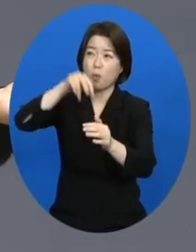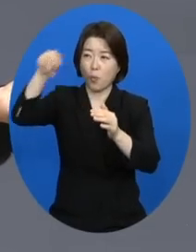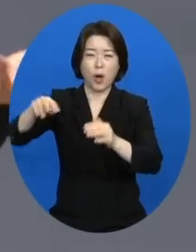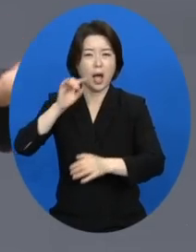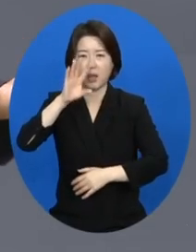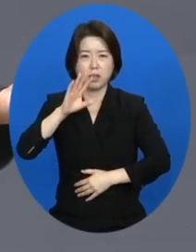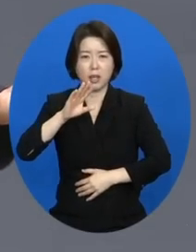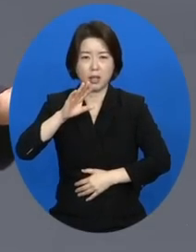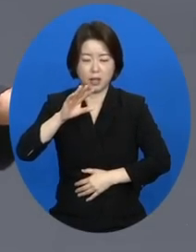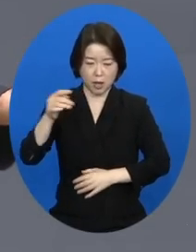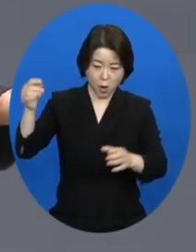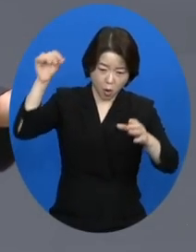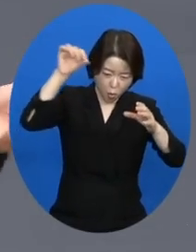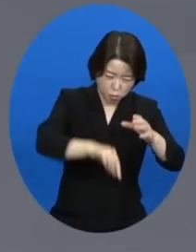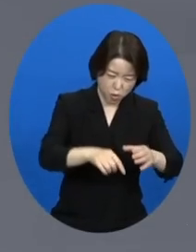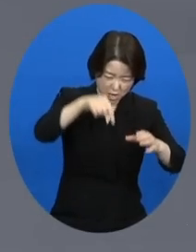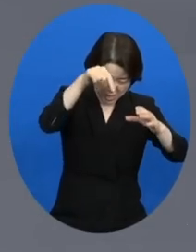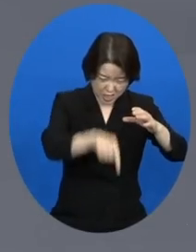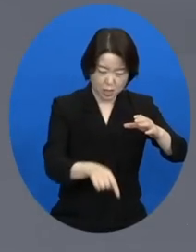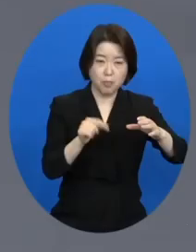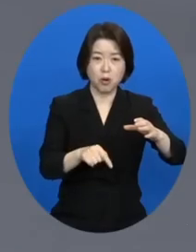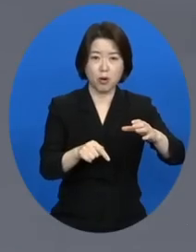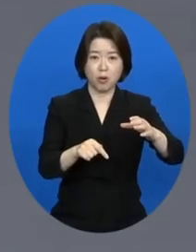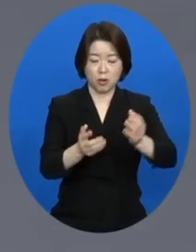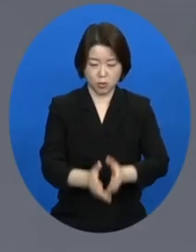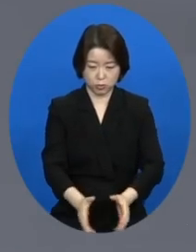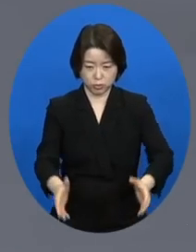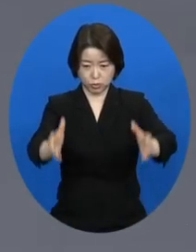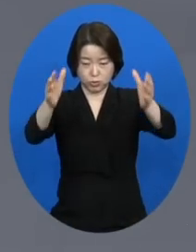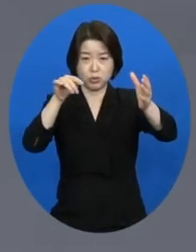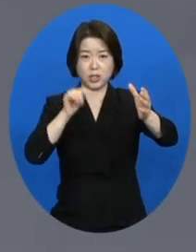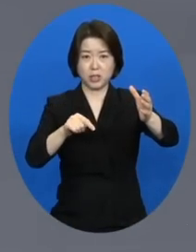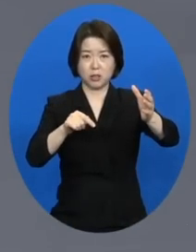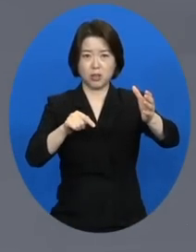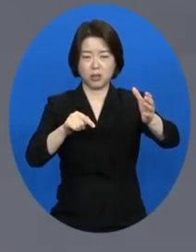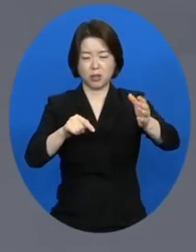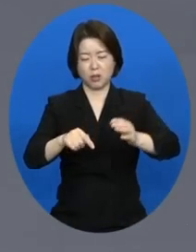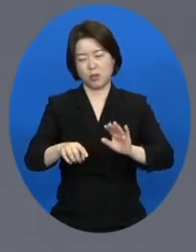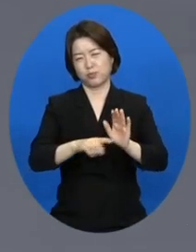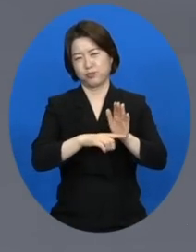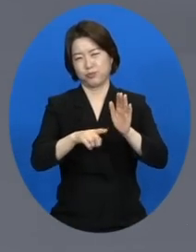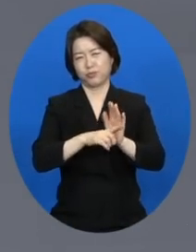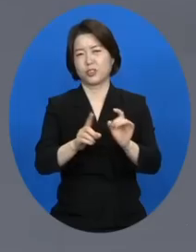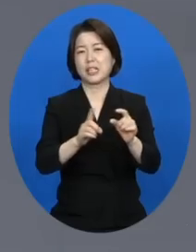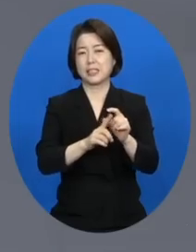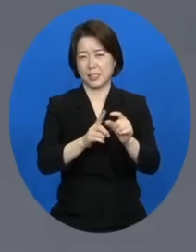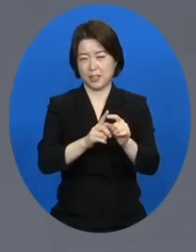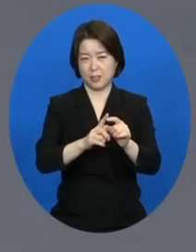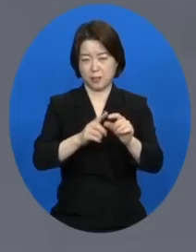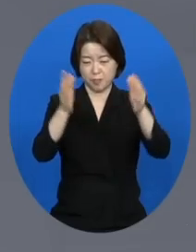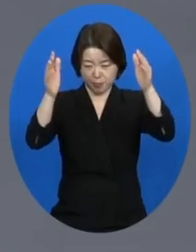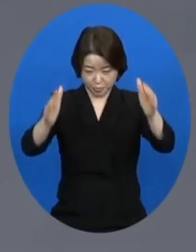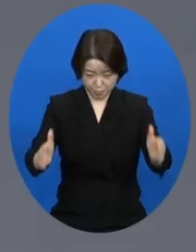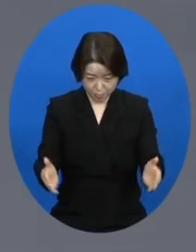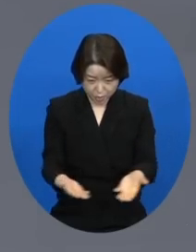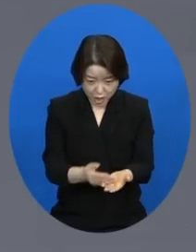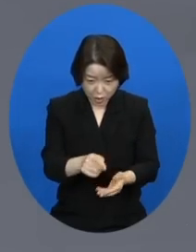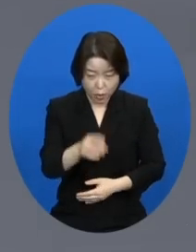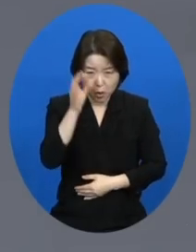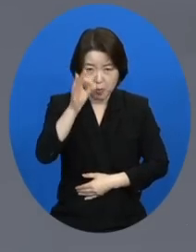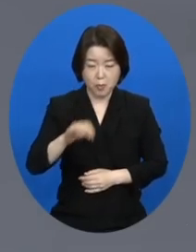돼요. 빠지게 됩니다. 이 구덩이라고 하는 거 굉장히 부정적인 단어죠. 이 구덩이는